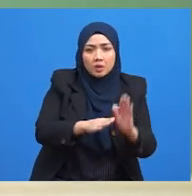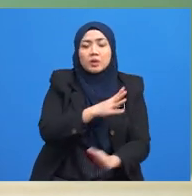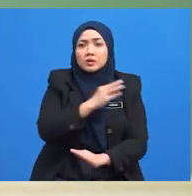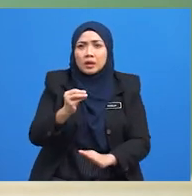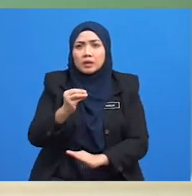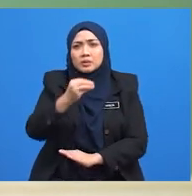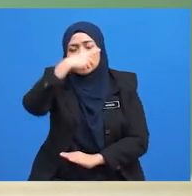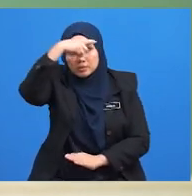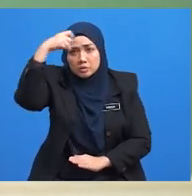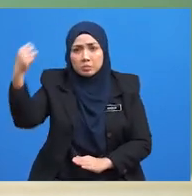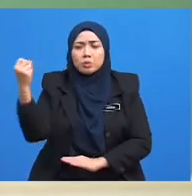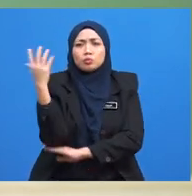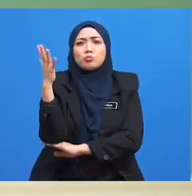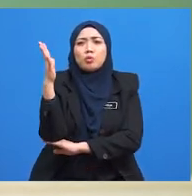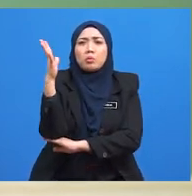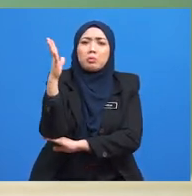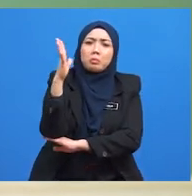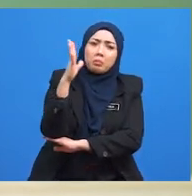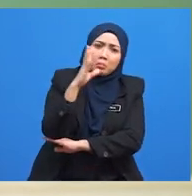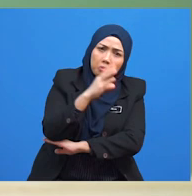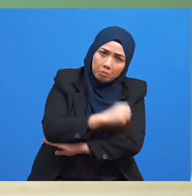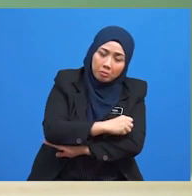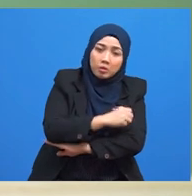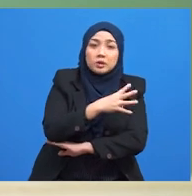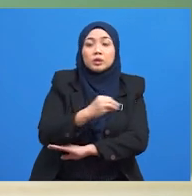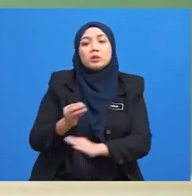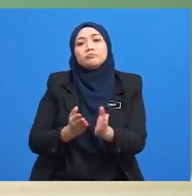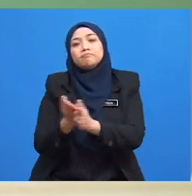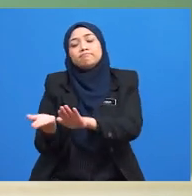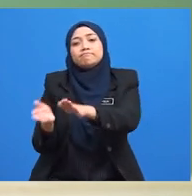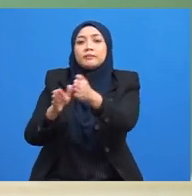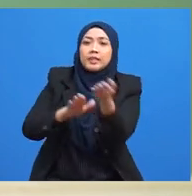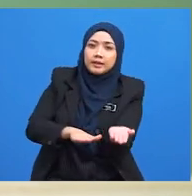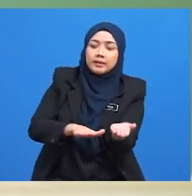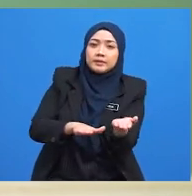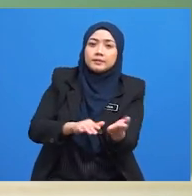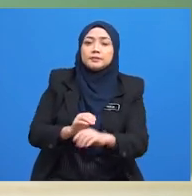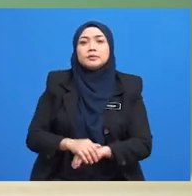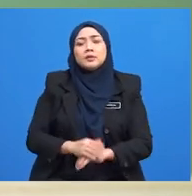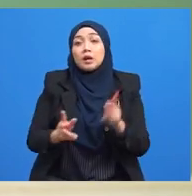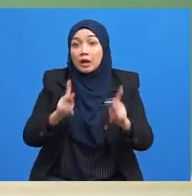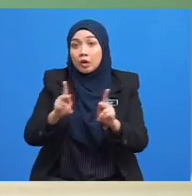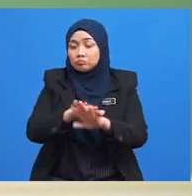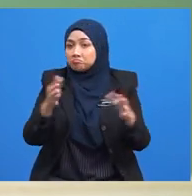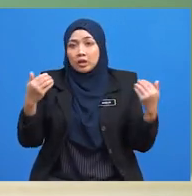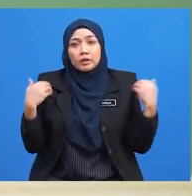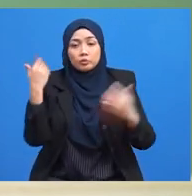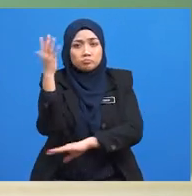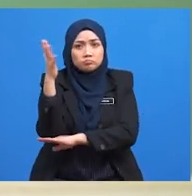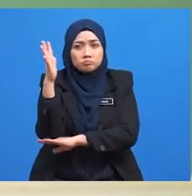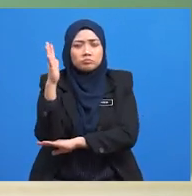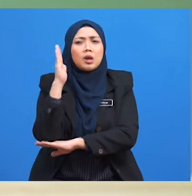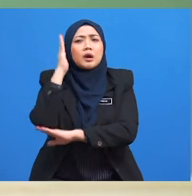menyebabkan tumbuhan menjadi layu dan akhirnya akan mati. Ketiadaan tumbuhan juga akan memberikan